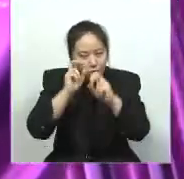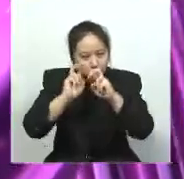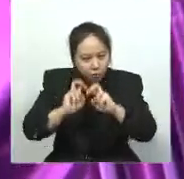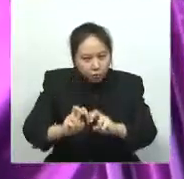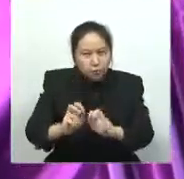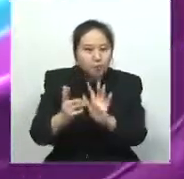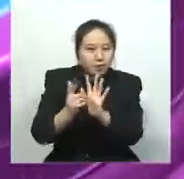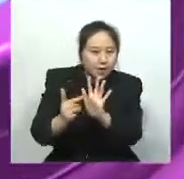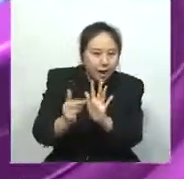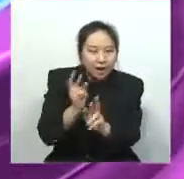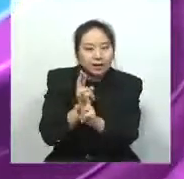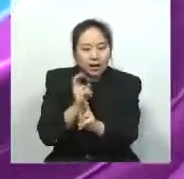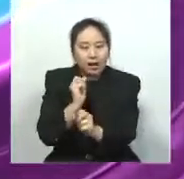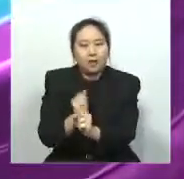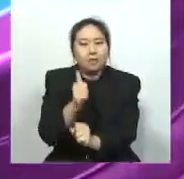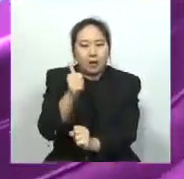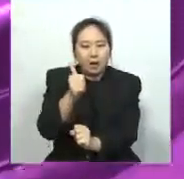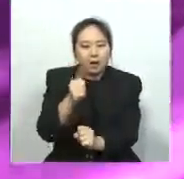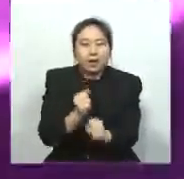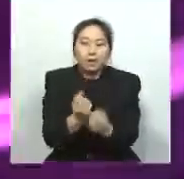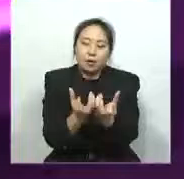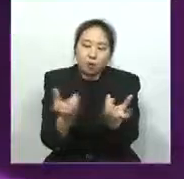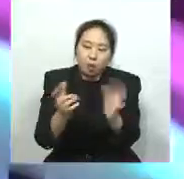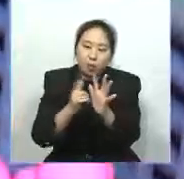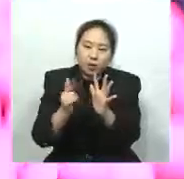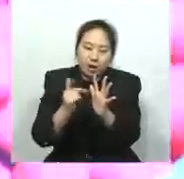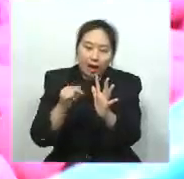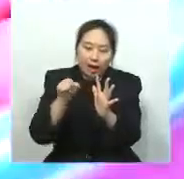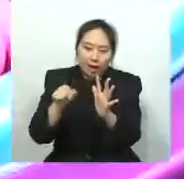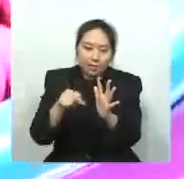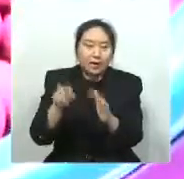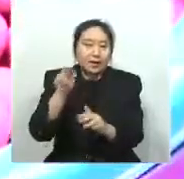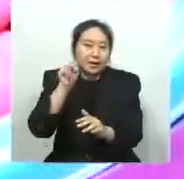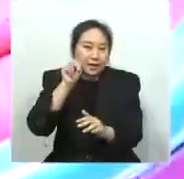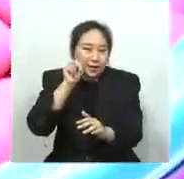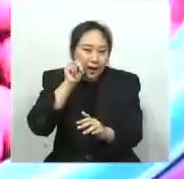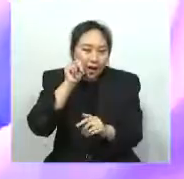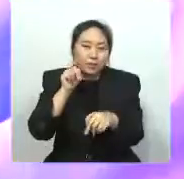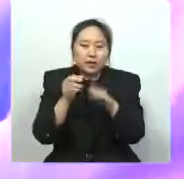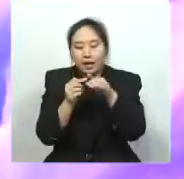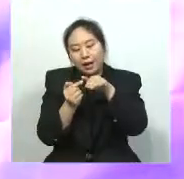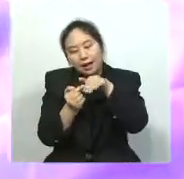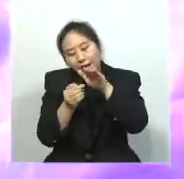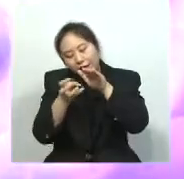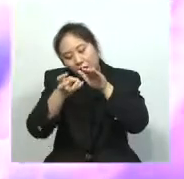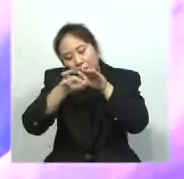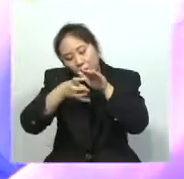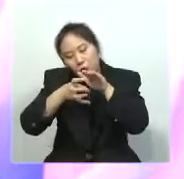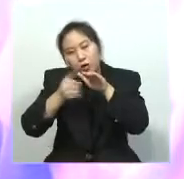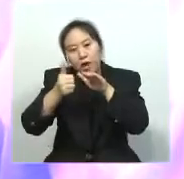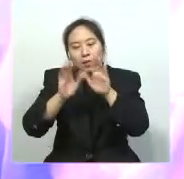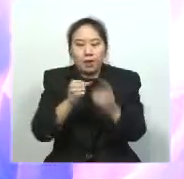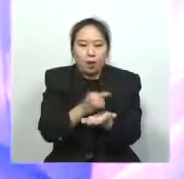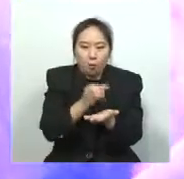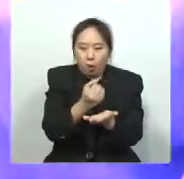แบบกัญชาทางการแพทย์และผลิตเป็นผลิตภัณฑ์ยาจากกัญชาชนิดน้ำมันหยดใต้ลิ้นได้ประมาณ